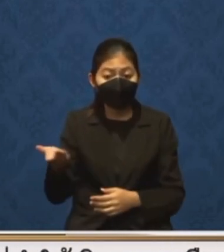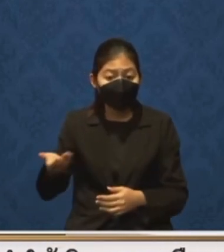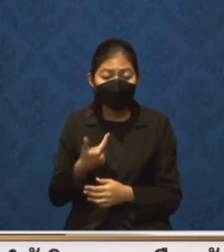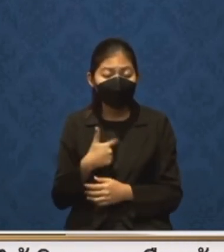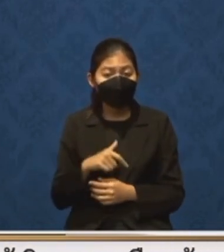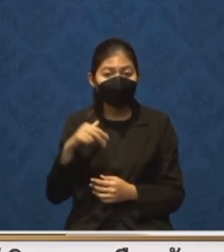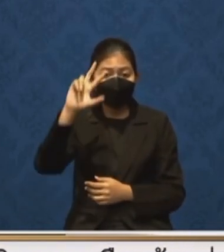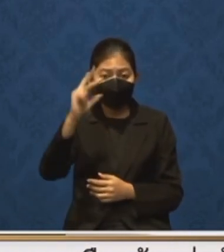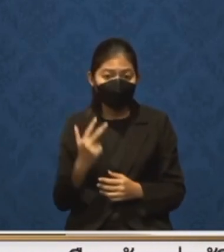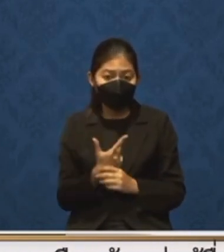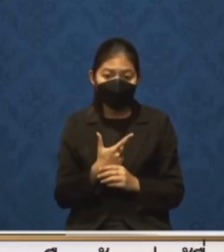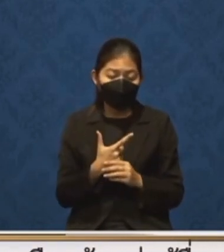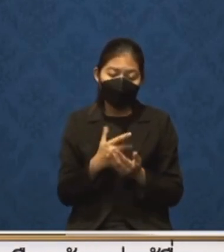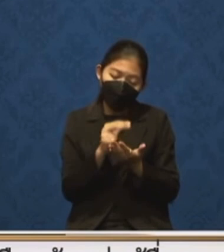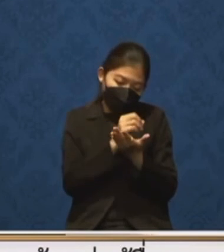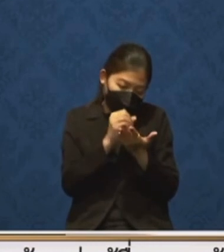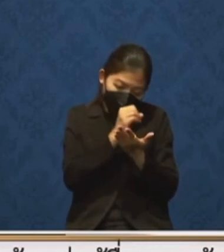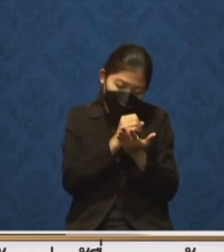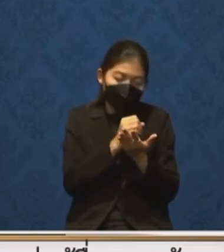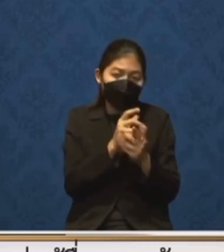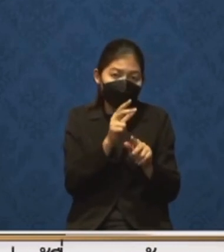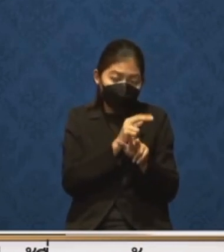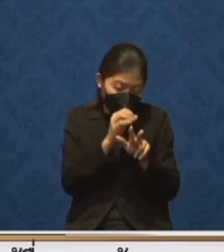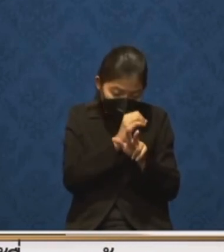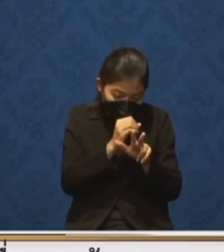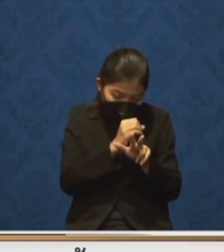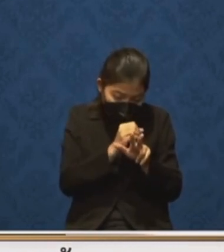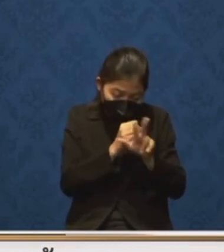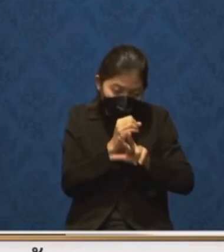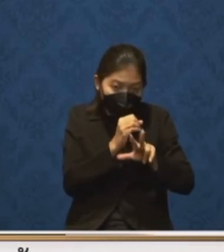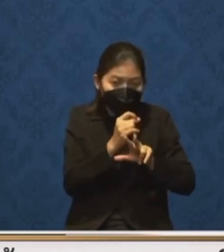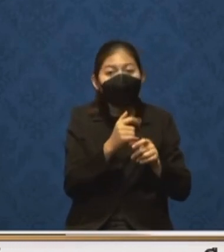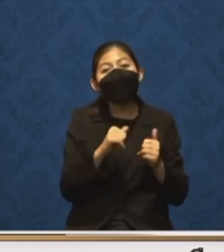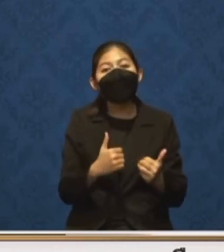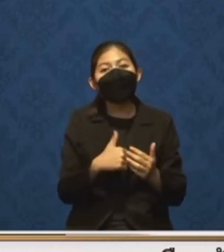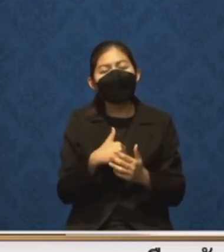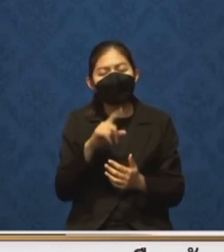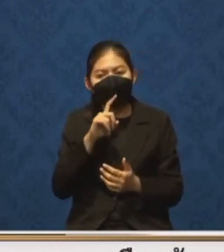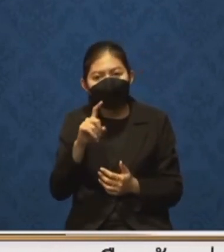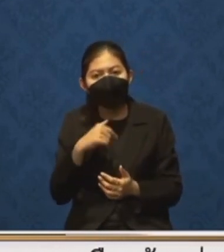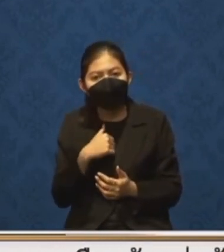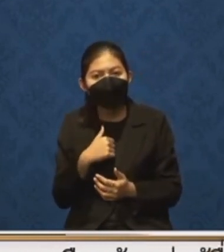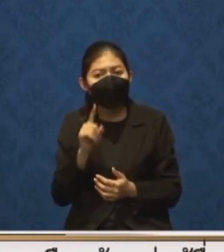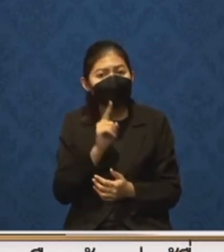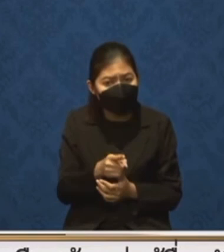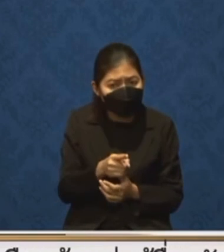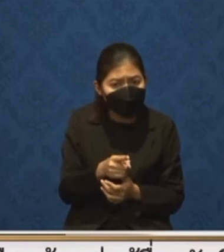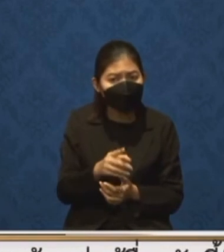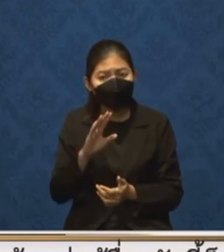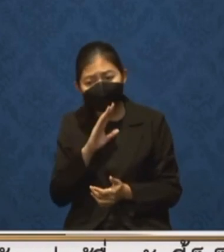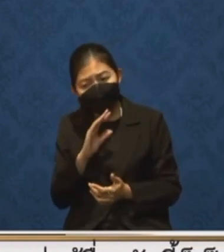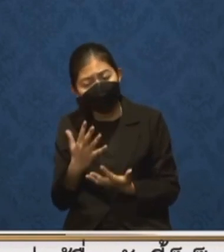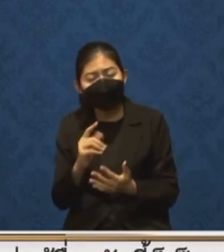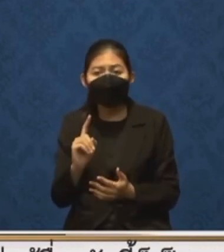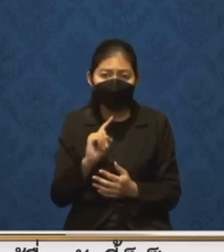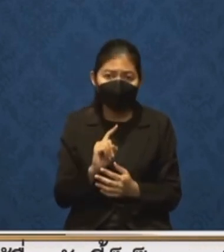กันชากนได้อย่างสบายเลยตรนี้ค่ะเป็นข้ความเทศจิอย่ไรที่ฉันขอให้ท่านรัฐมนตรีได้ฉแจงด้วย